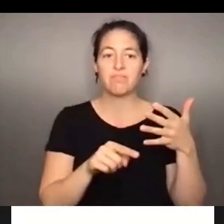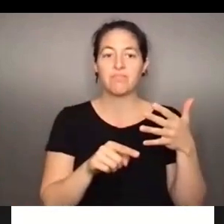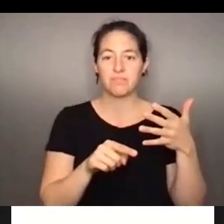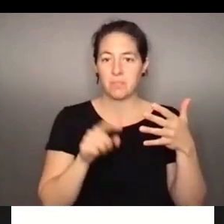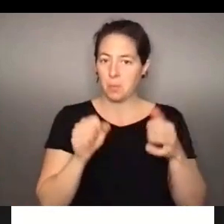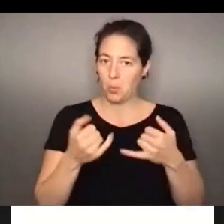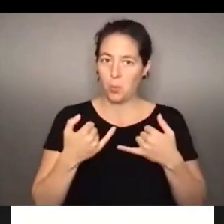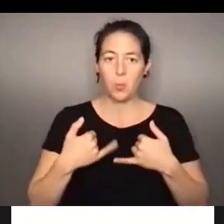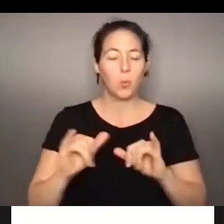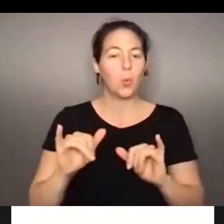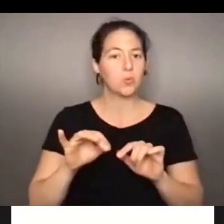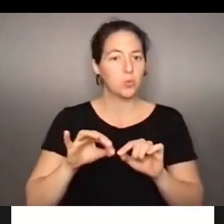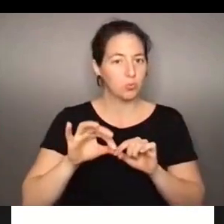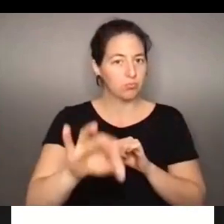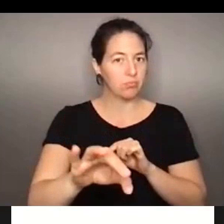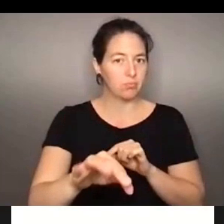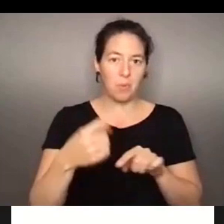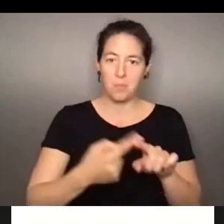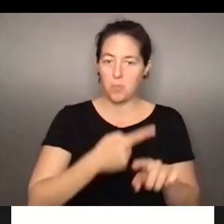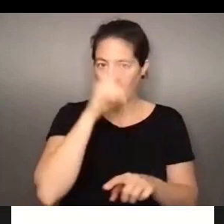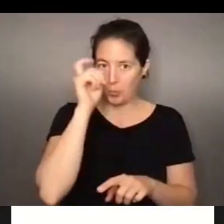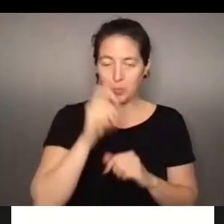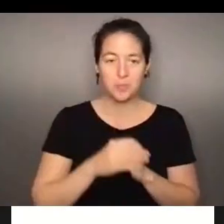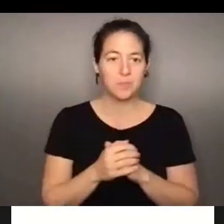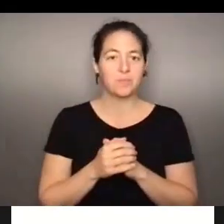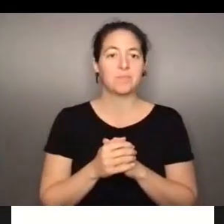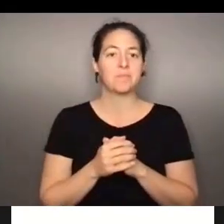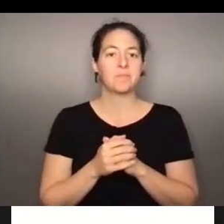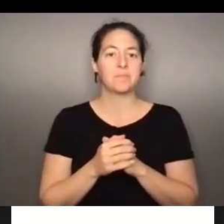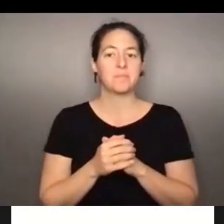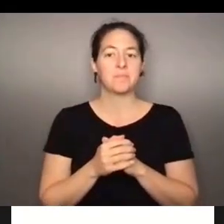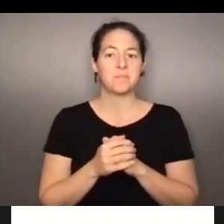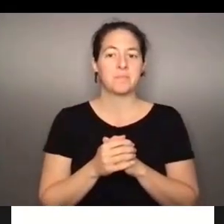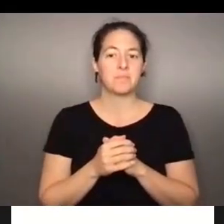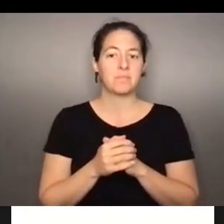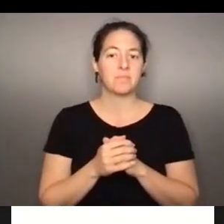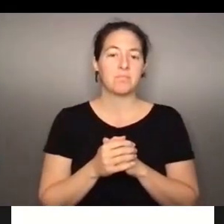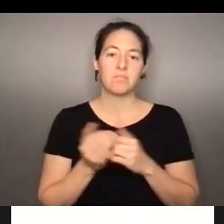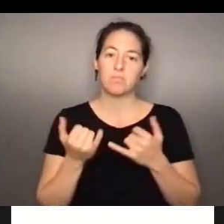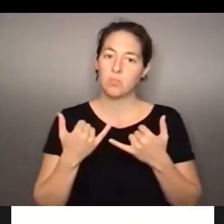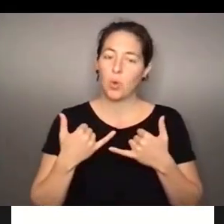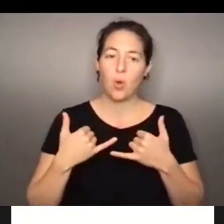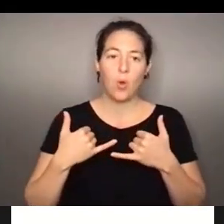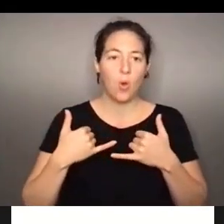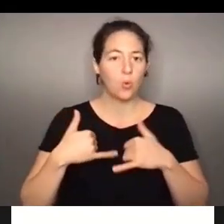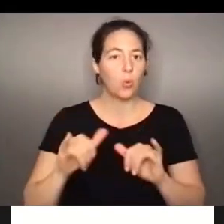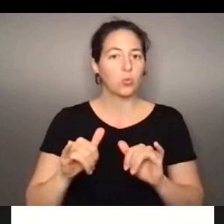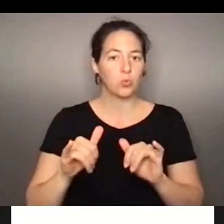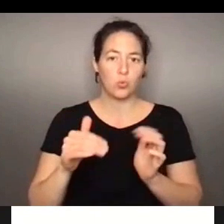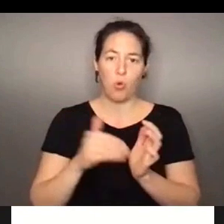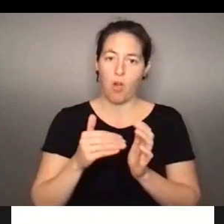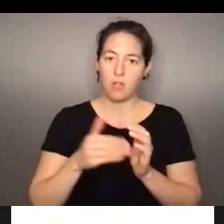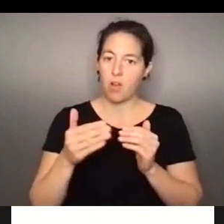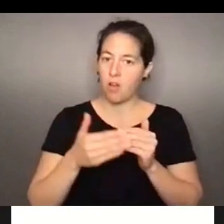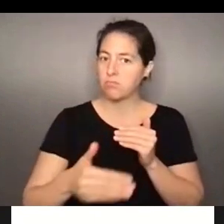peut continuer à ce mois-ci et on va continuer d'en avoir pour un bon bout, même si,